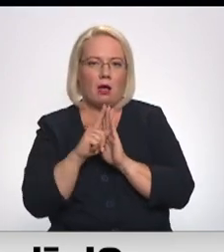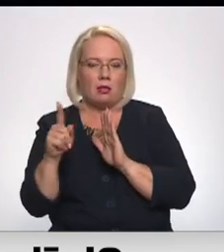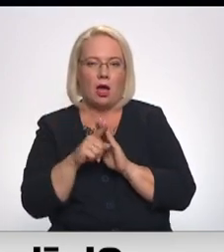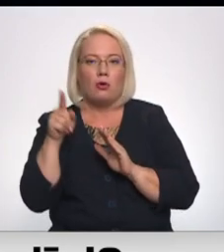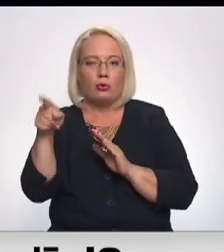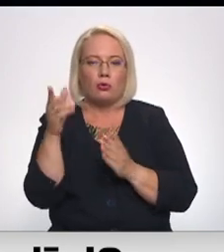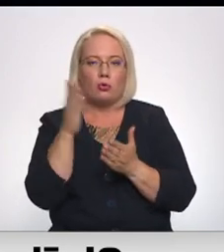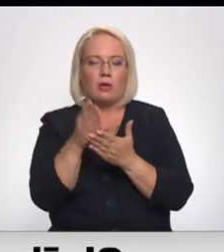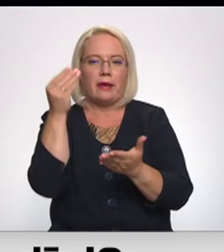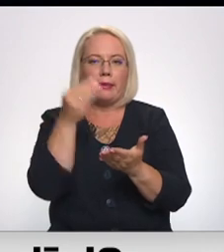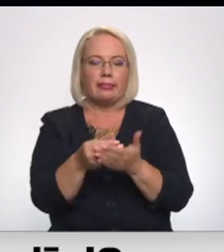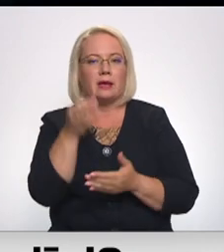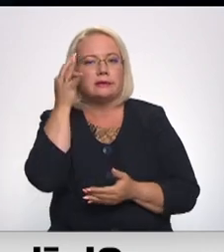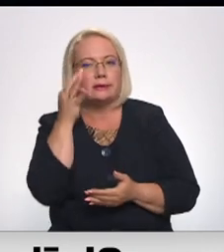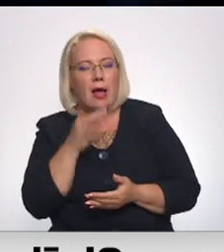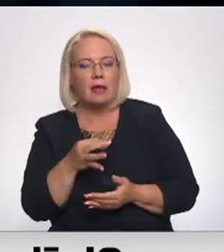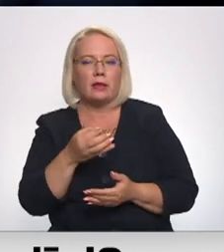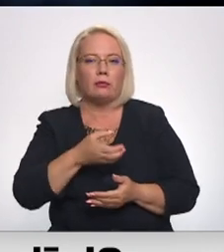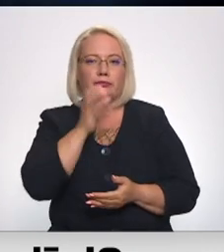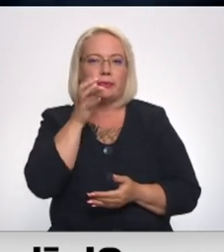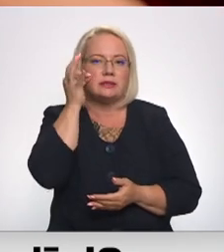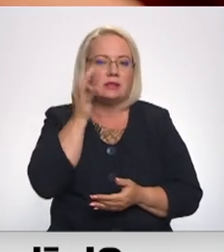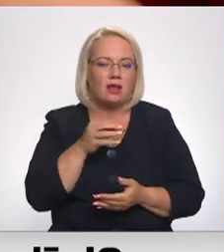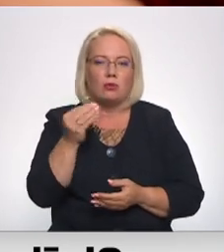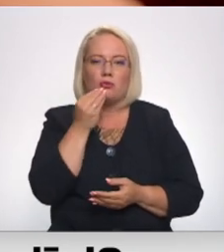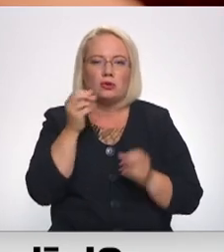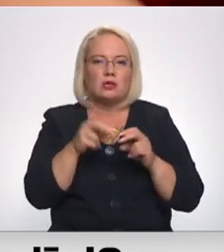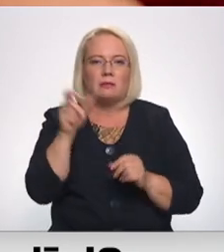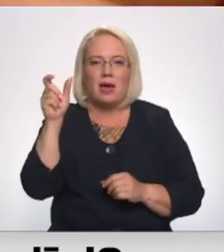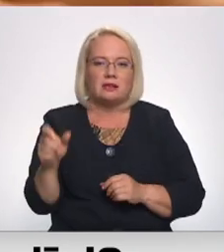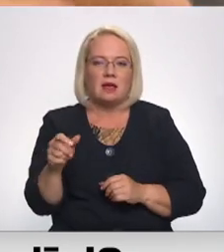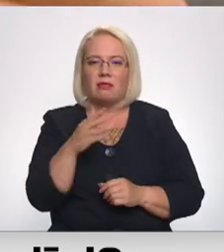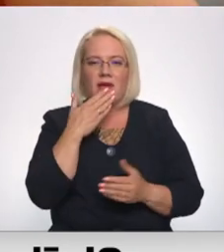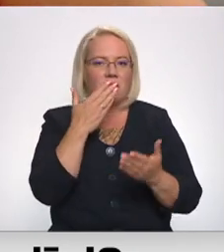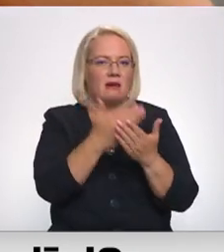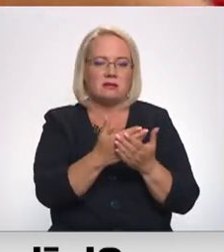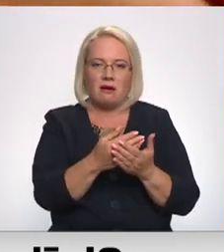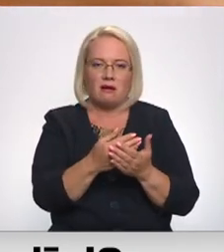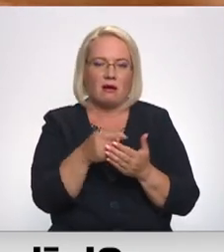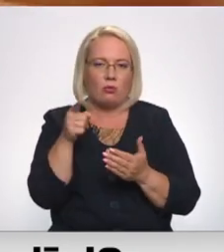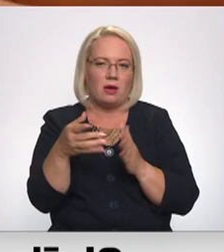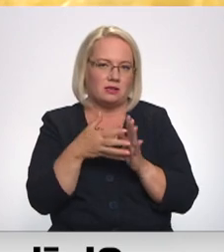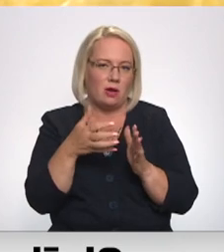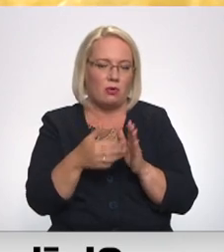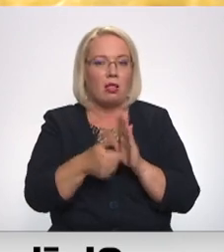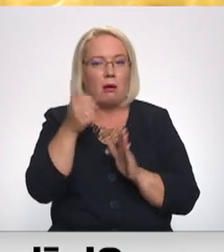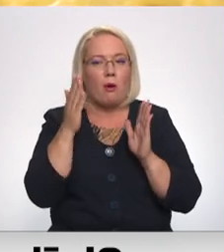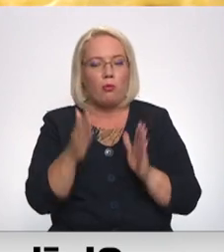tiks iegādāti našķi un saldināti dzērieni, ko uztur speciālisti neiesaka iekļaut ikdienas ēdienu kartē. Vērtīgāk būtu iet uz